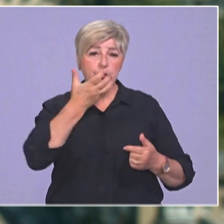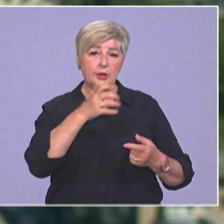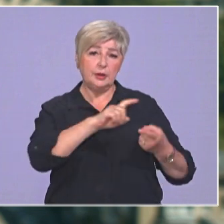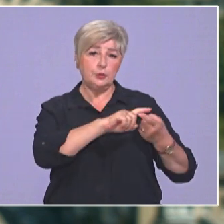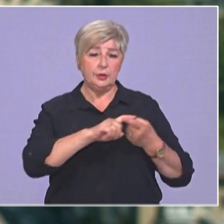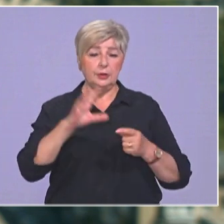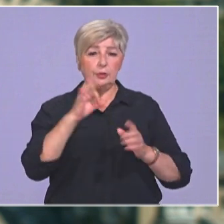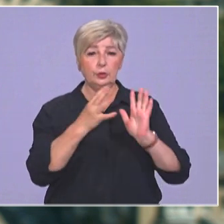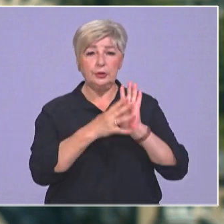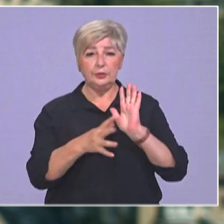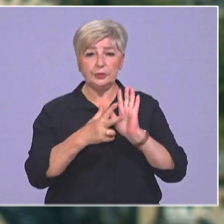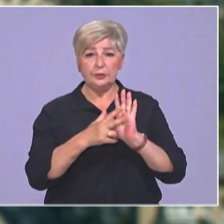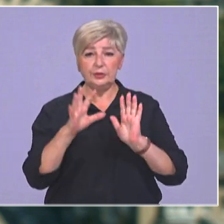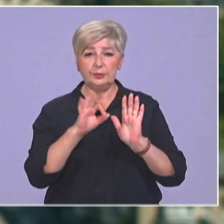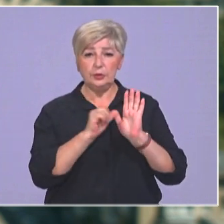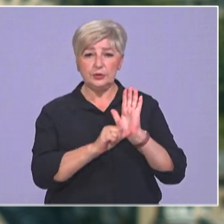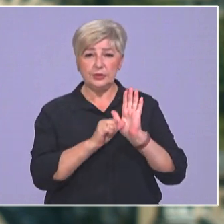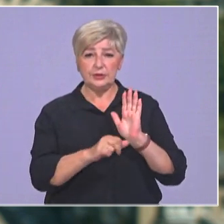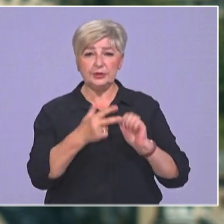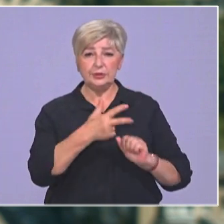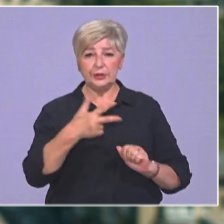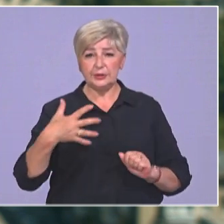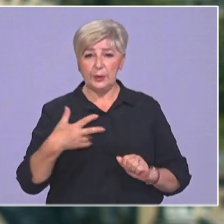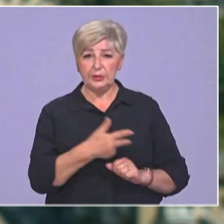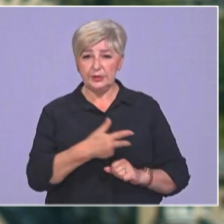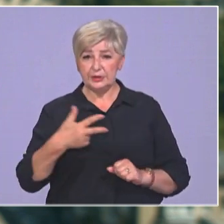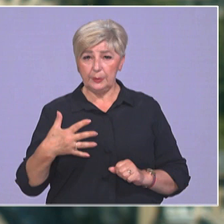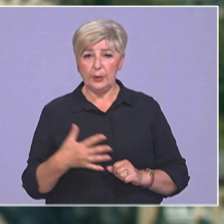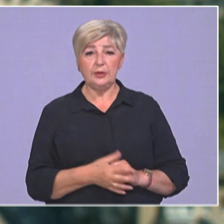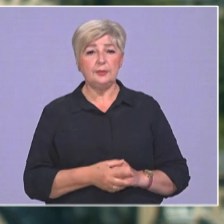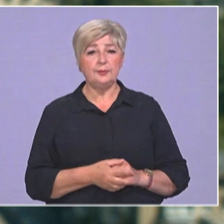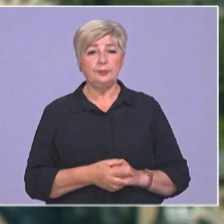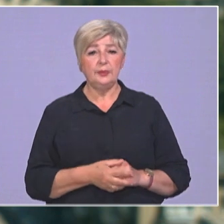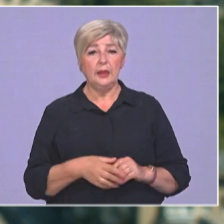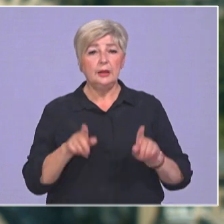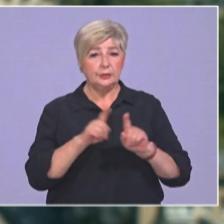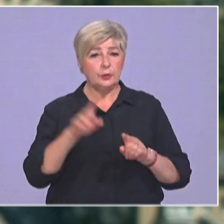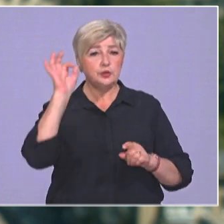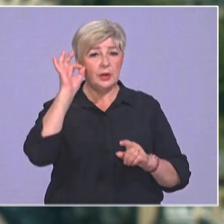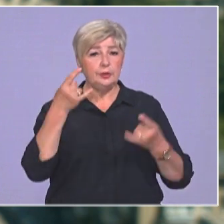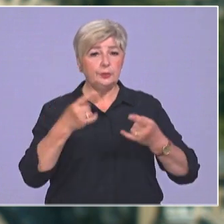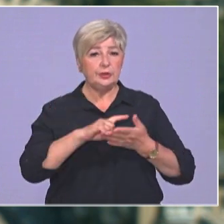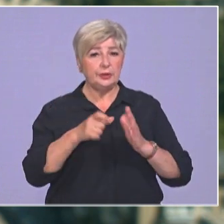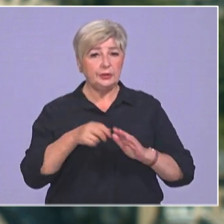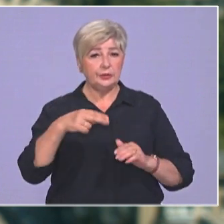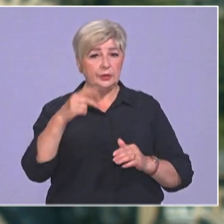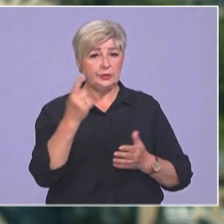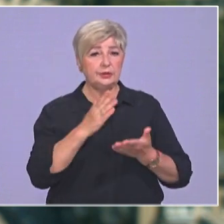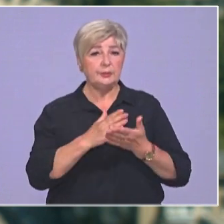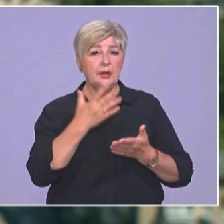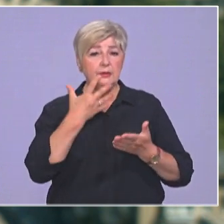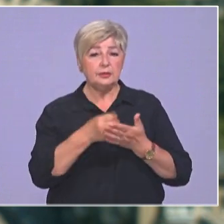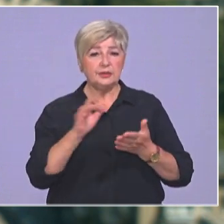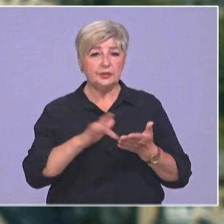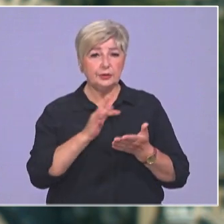гарячу лінію 098 060 35 35. Також нагадуємо, що телеканал D1 має власні сторінки